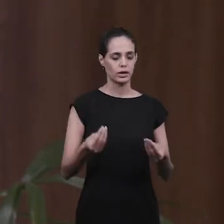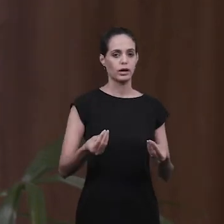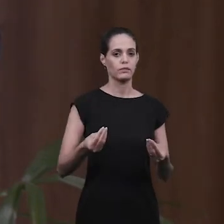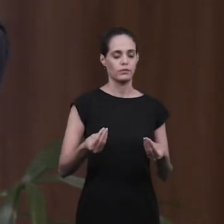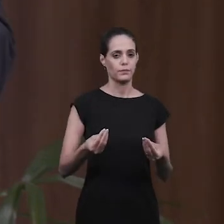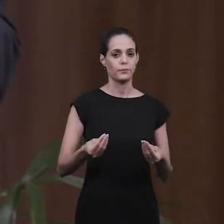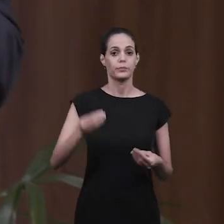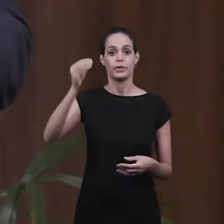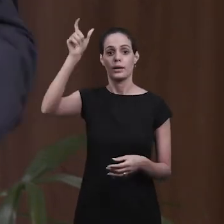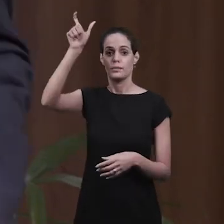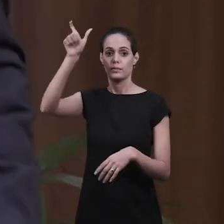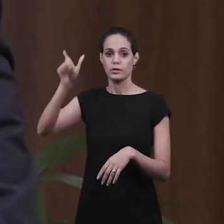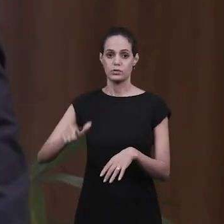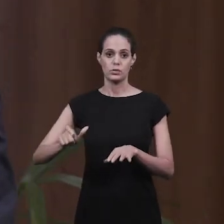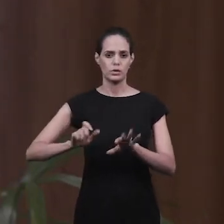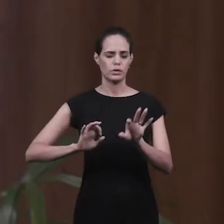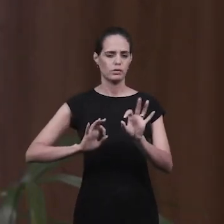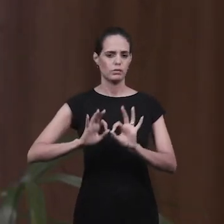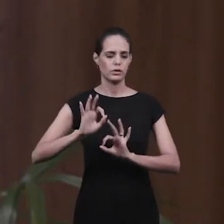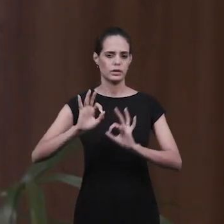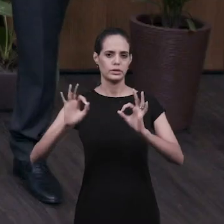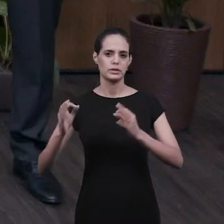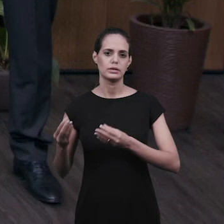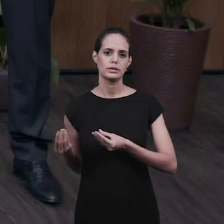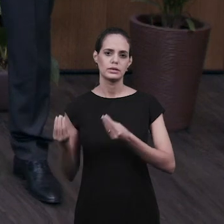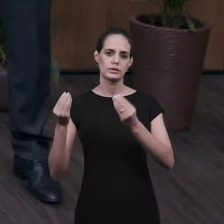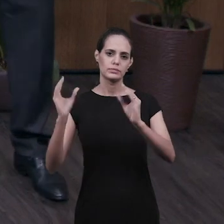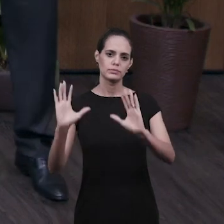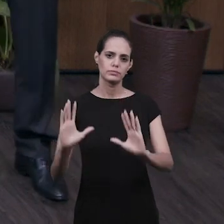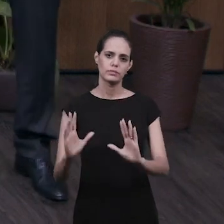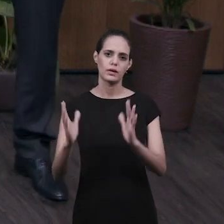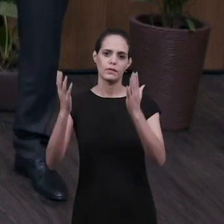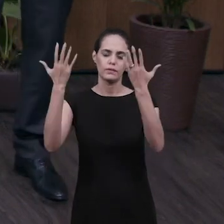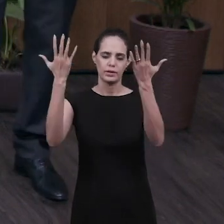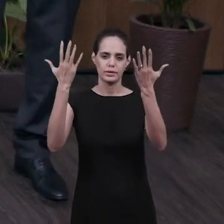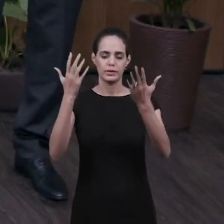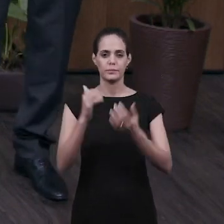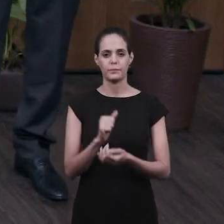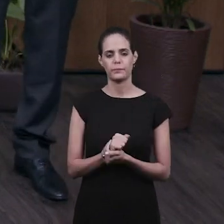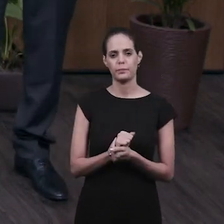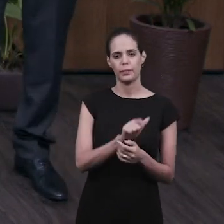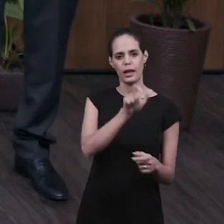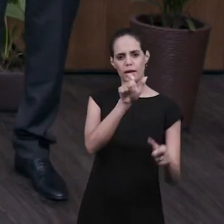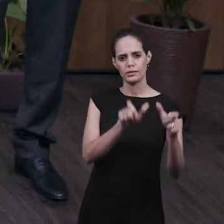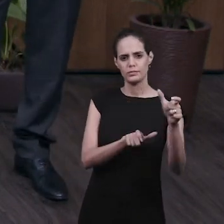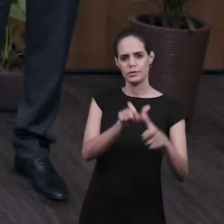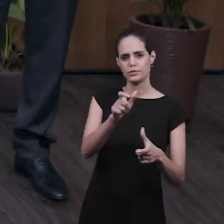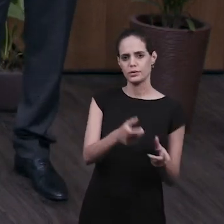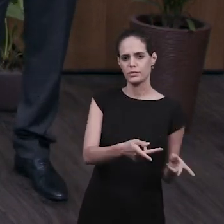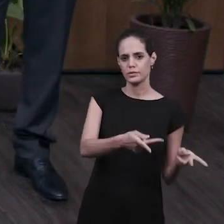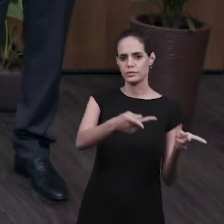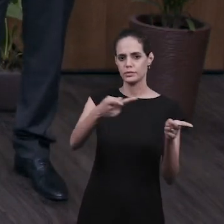par le père du fiancé, qui était celui qui organisait, celui qui donnait la fête.